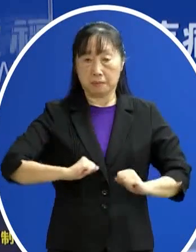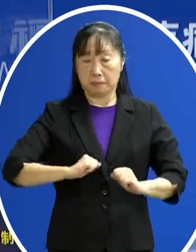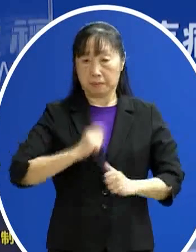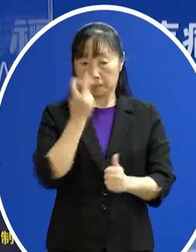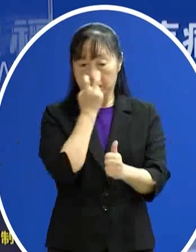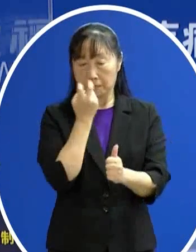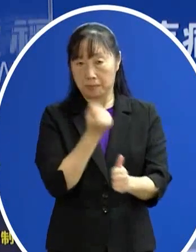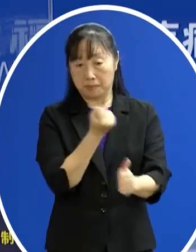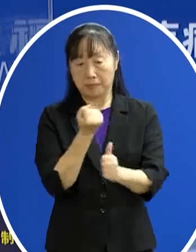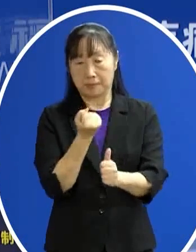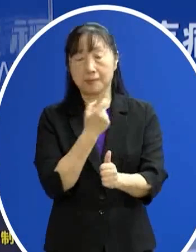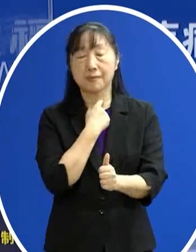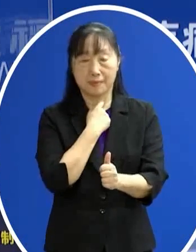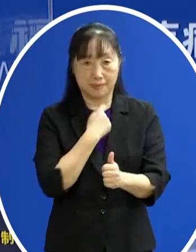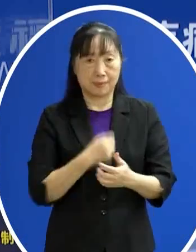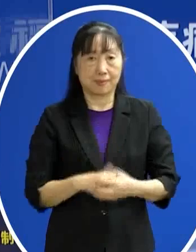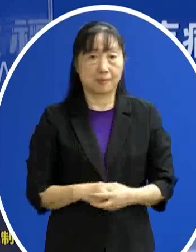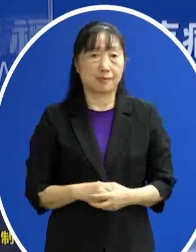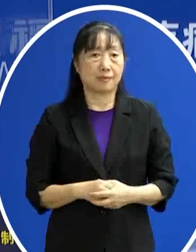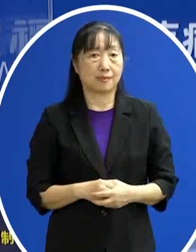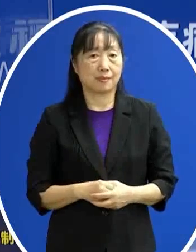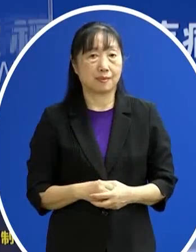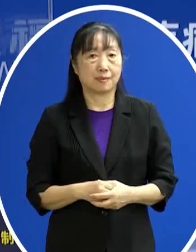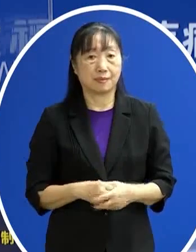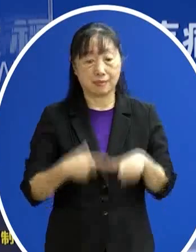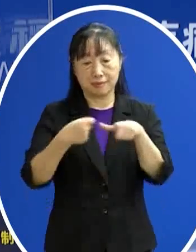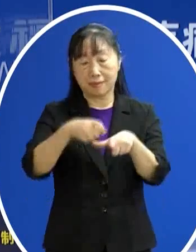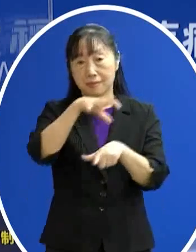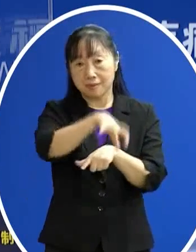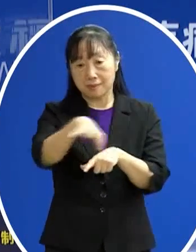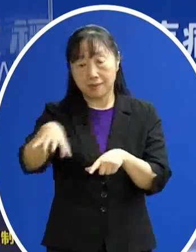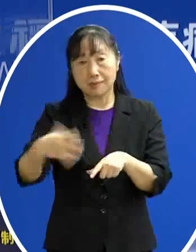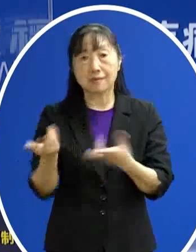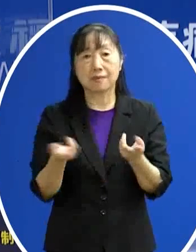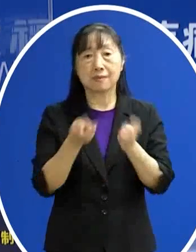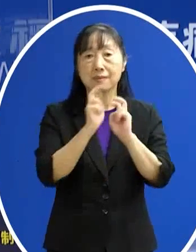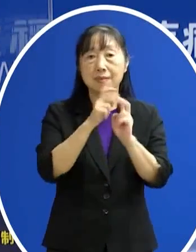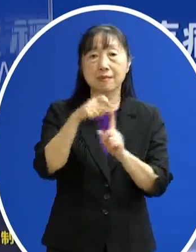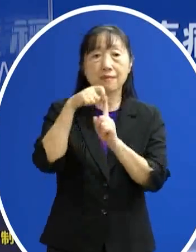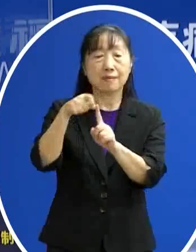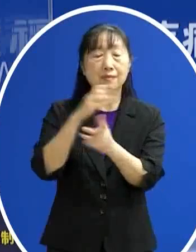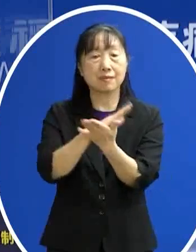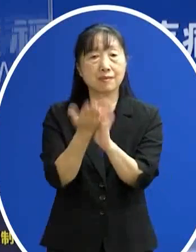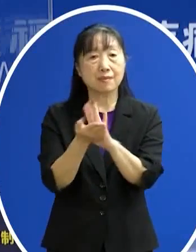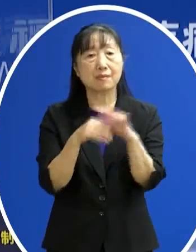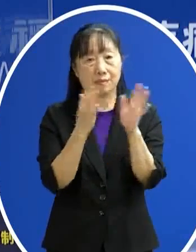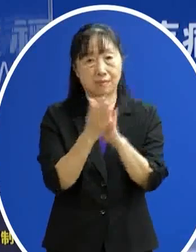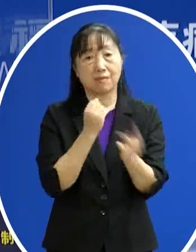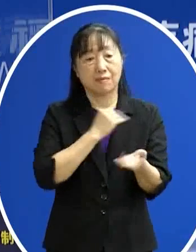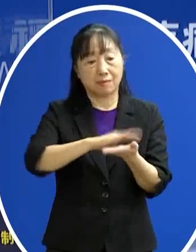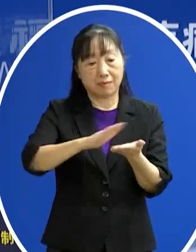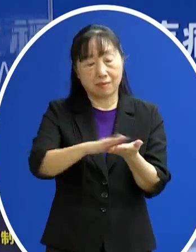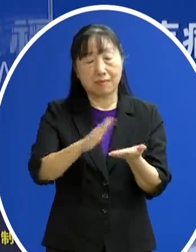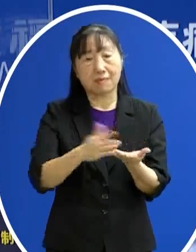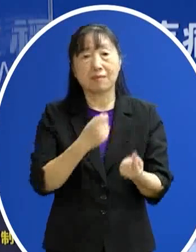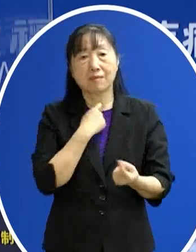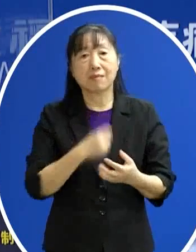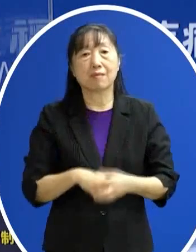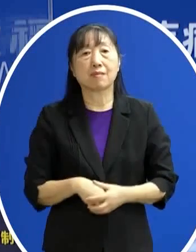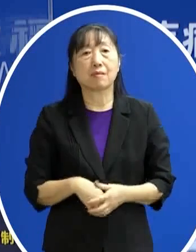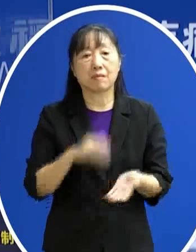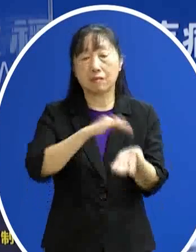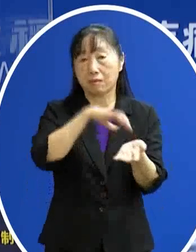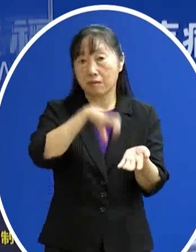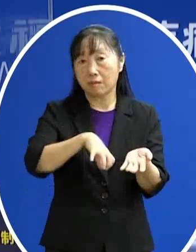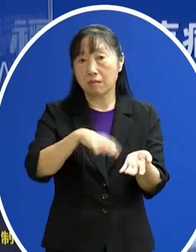测要加强，要落实。那公共场域大众运输会加强清消。那医院除例